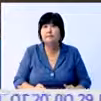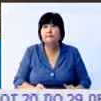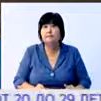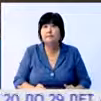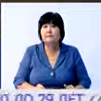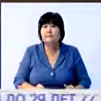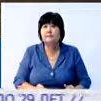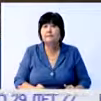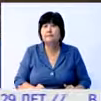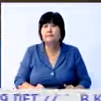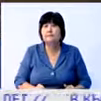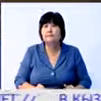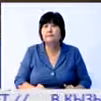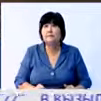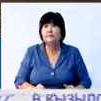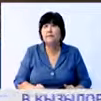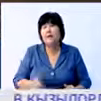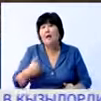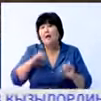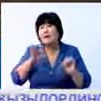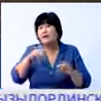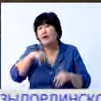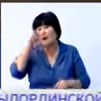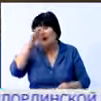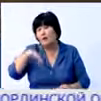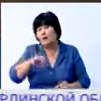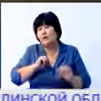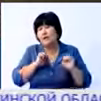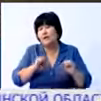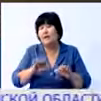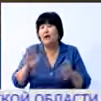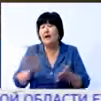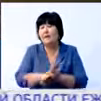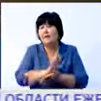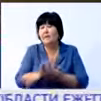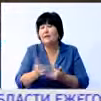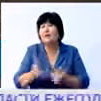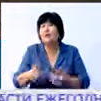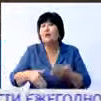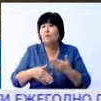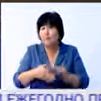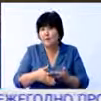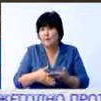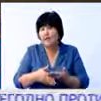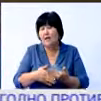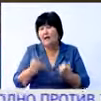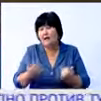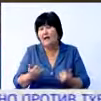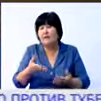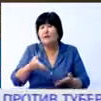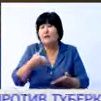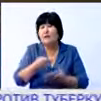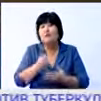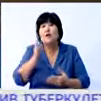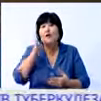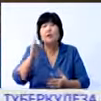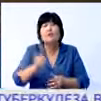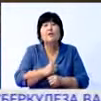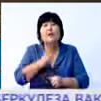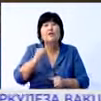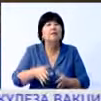каждого. Государство сохраняет гарантированный объем бесплатной медицинской помощи. На его финансирование будет